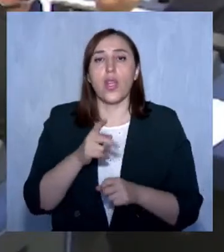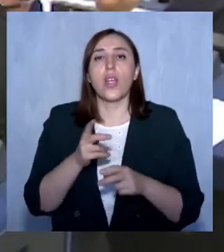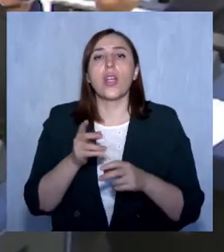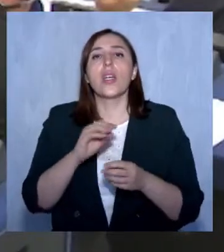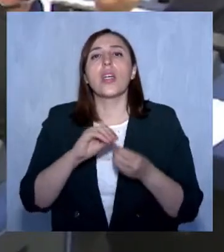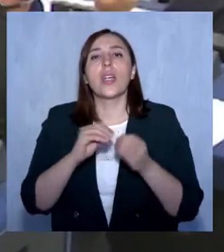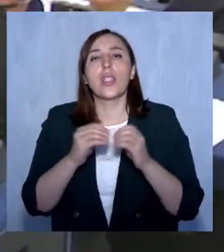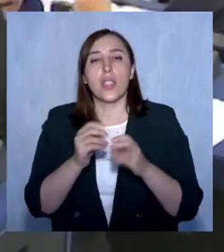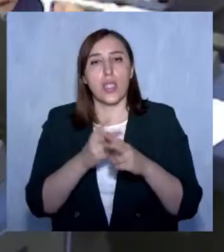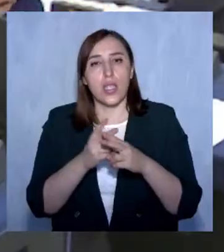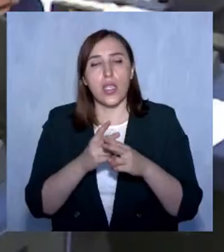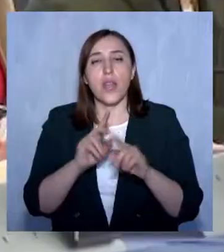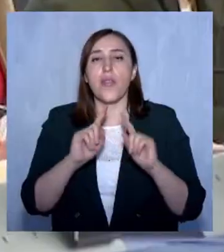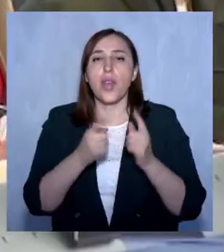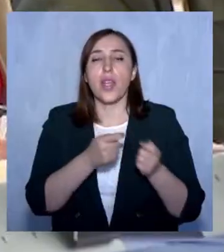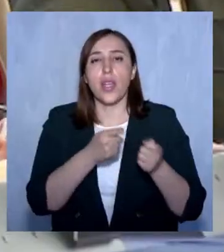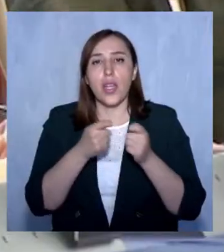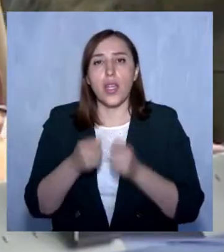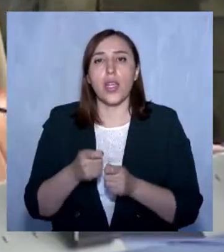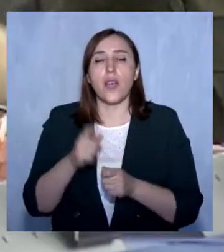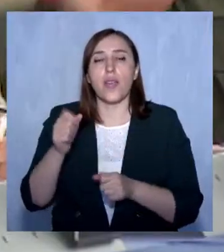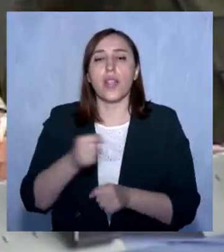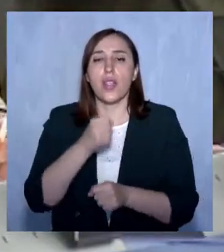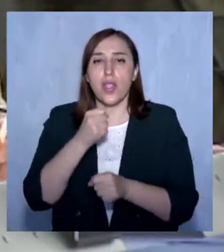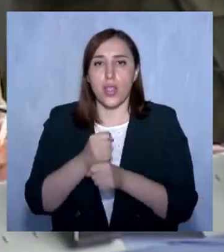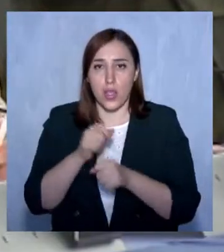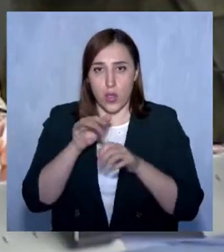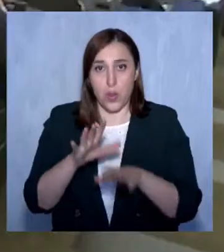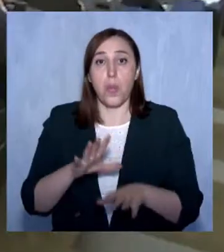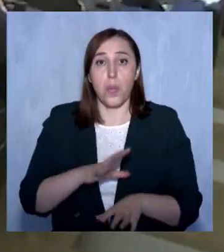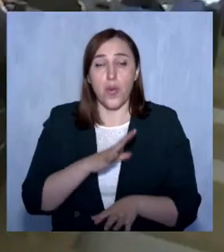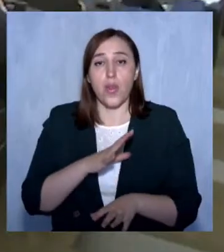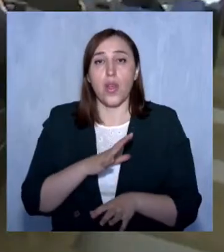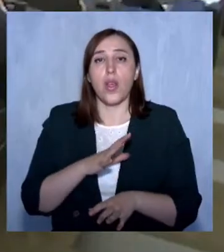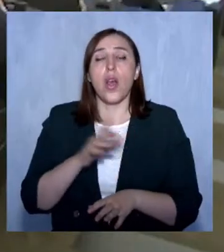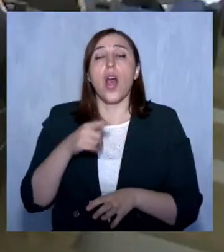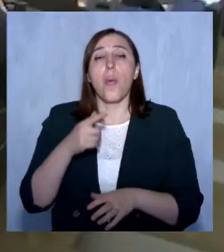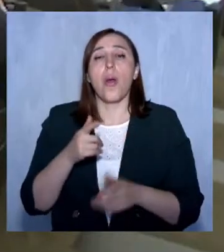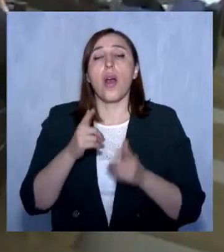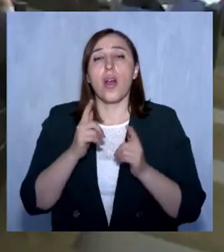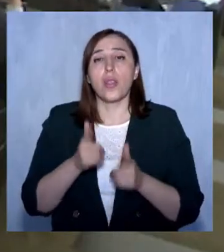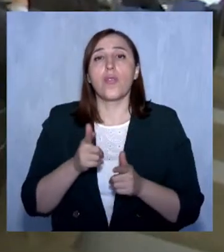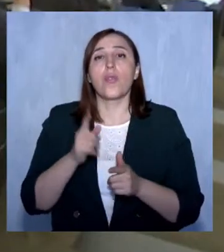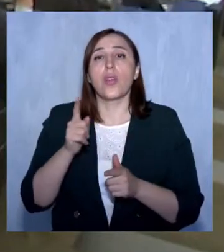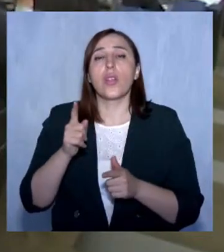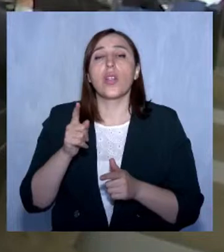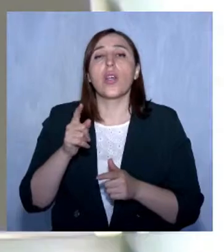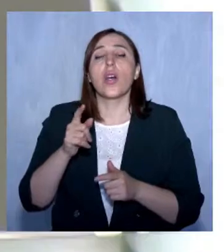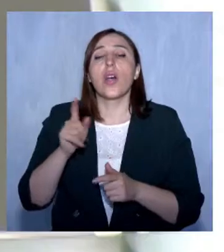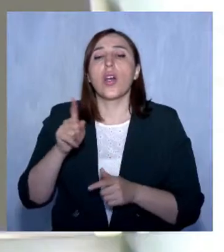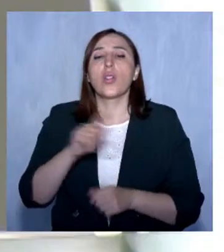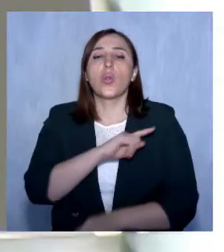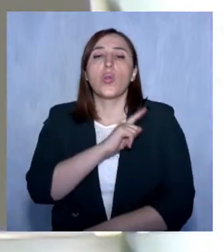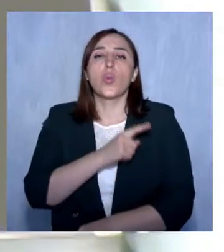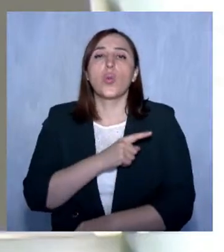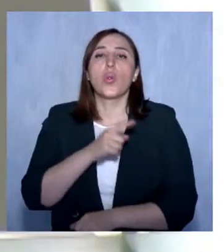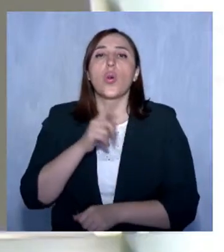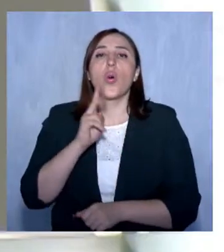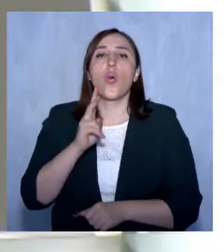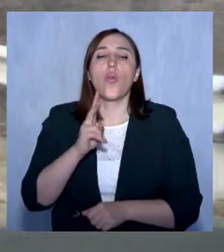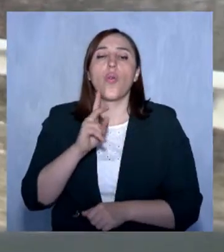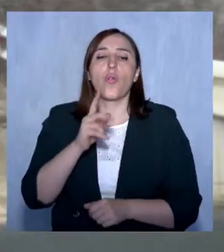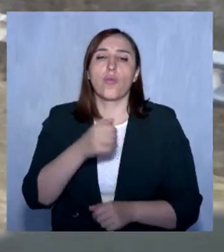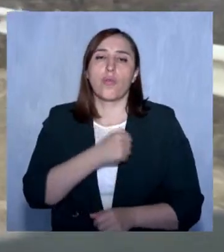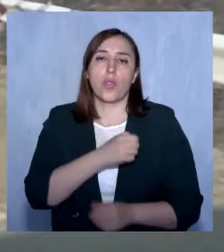գերին են վերադարցնելու և նախաձերնություն նիր ձերկը վերցնելու համար։ Համաձայն են, որ ուժը այն մարդկանց ձերկում է, որոնք զորք ունեն տեղում,